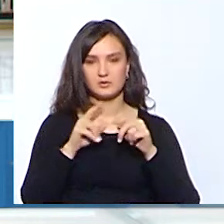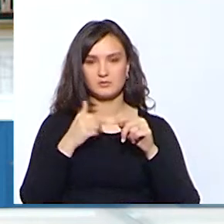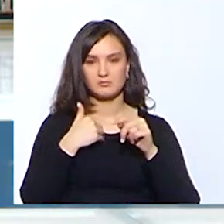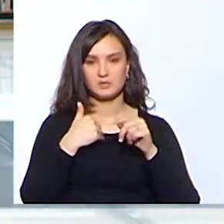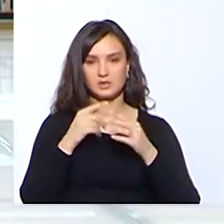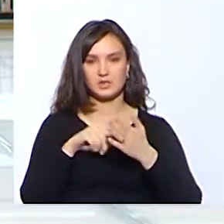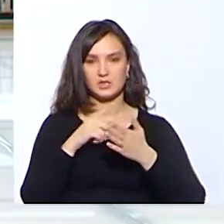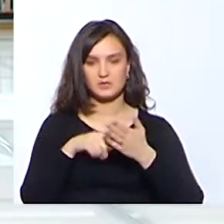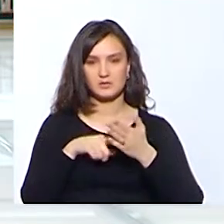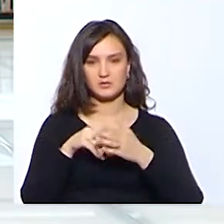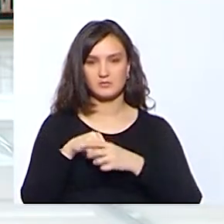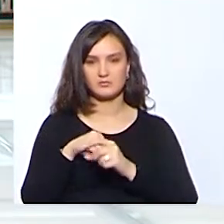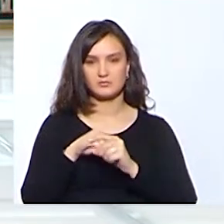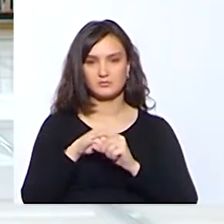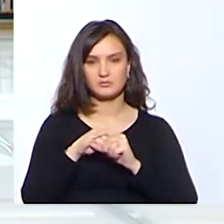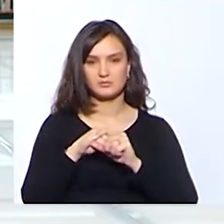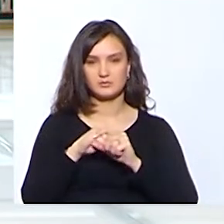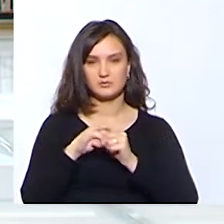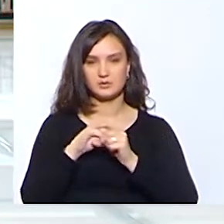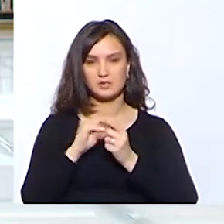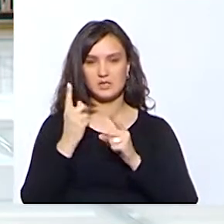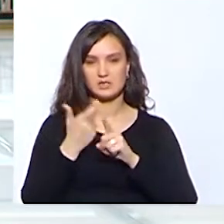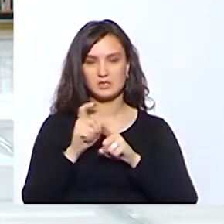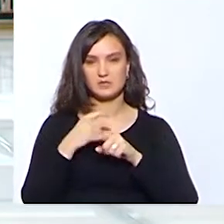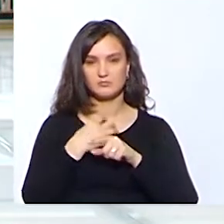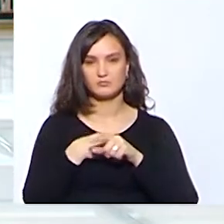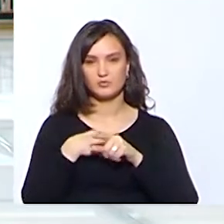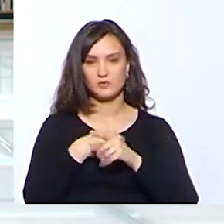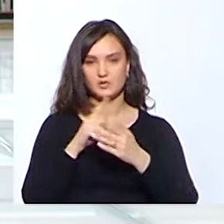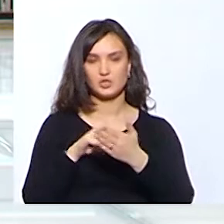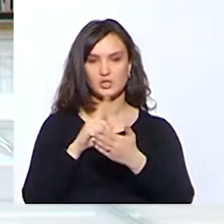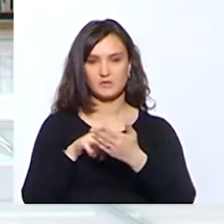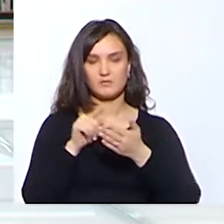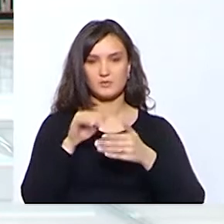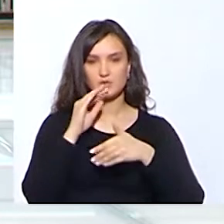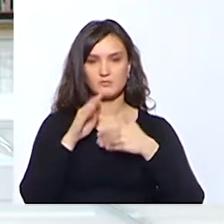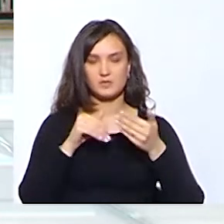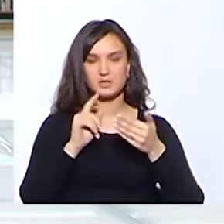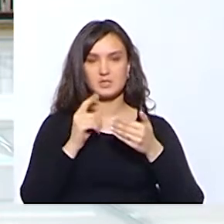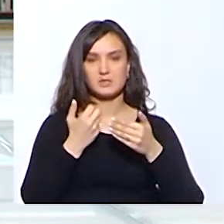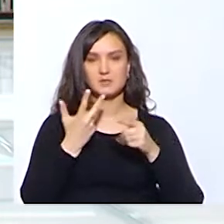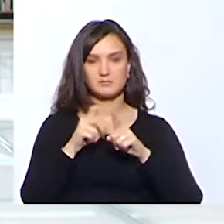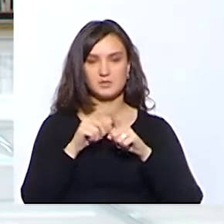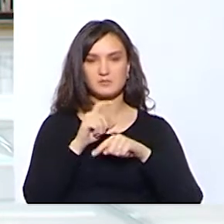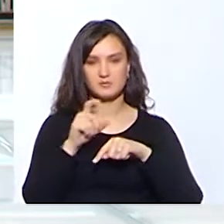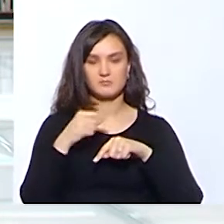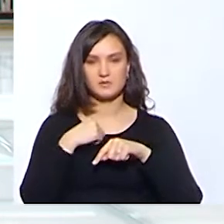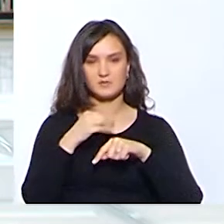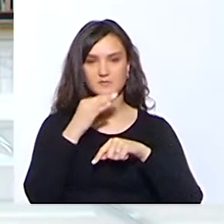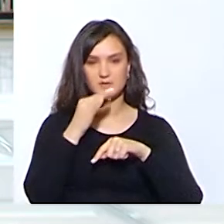მინდა დაგისვათ სხვათაშორის ერთი ძალიან მნიშვნელოვანი შეკითხვა, მას შემდეგ რაც რამდენიმე სიტყვას მეც ვიტყვი